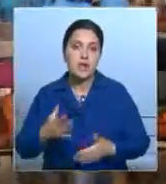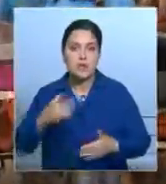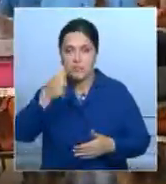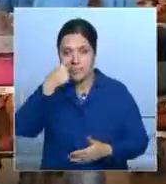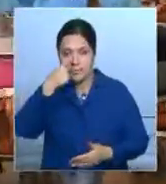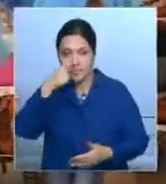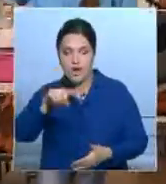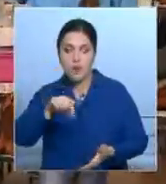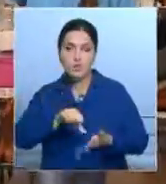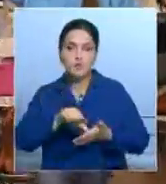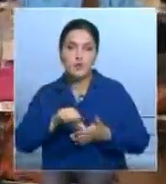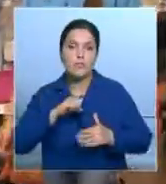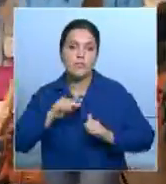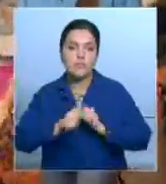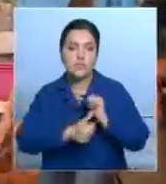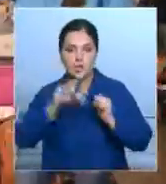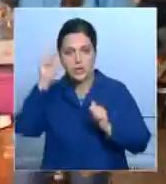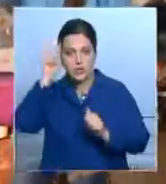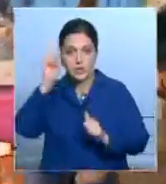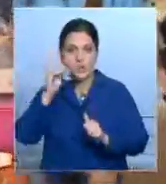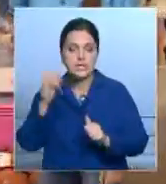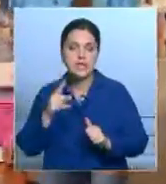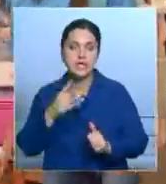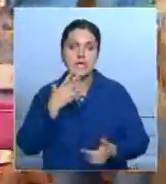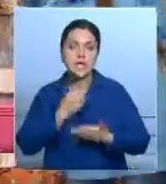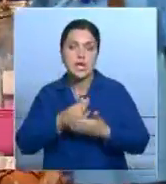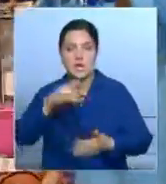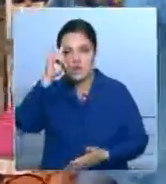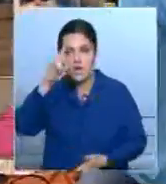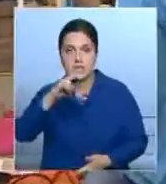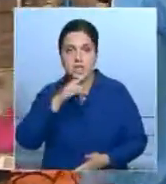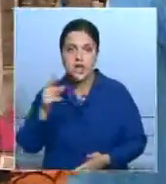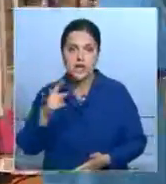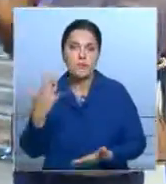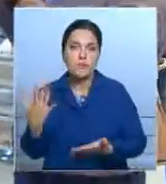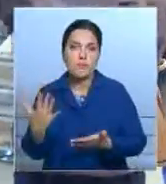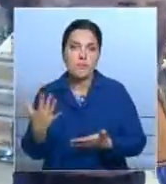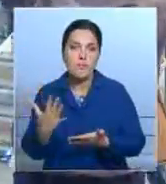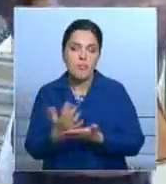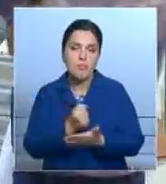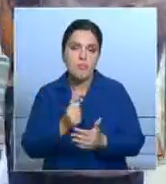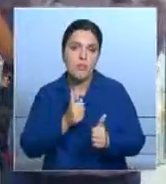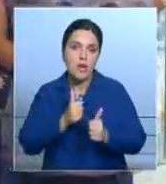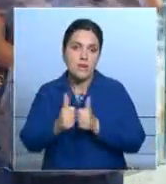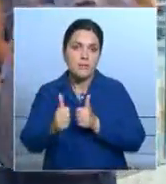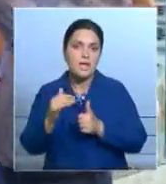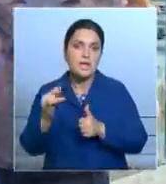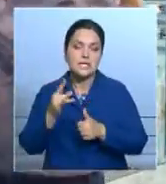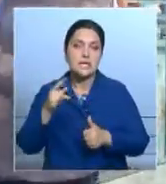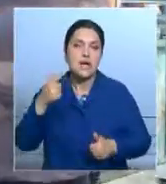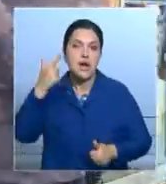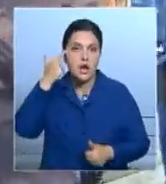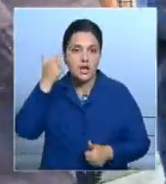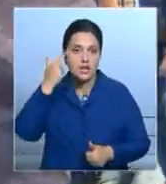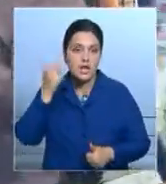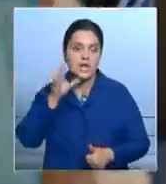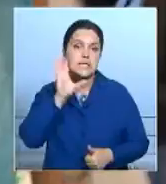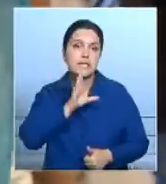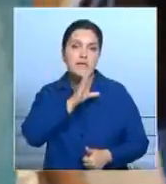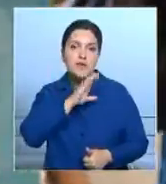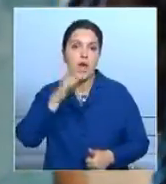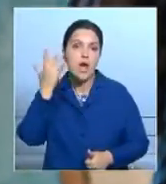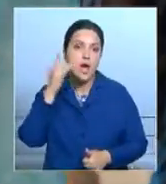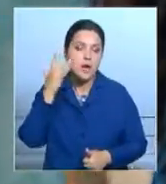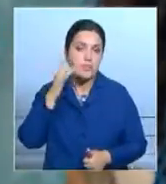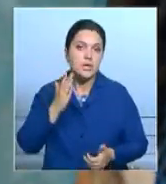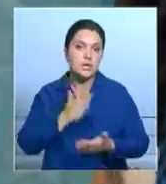этот раз в Таиланде, приняли участие 16 учащихся из нашей страны. Они смогли обойти соперников из стран Центральной Азии, Южной и